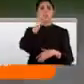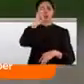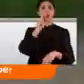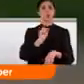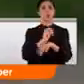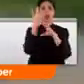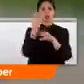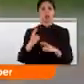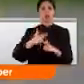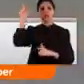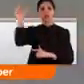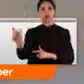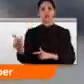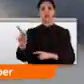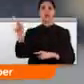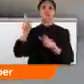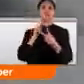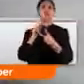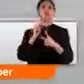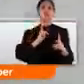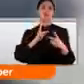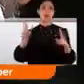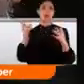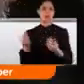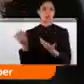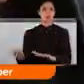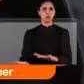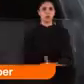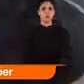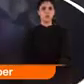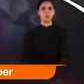gözaltına alınan kiracı adli kontrol şartıyla serbest kaldı.